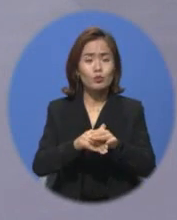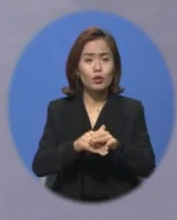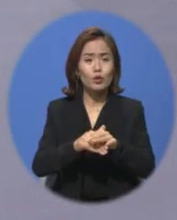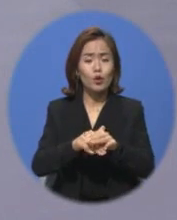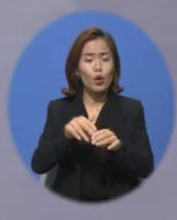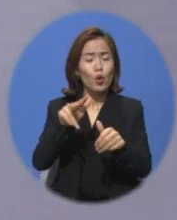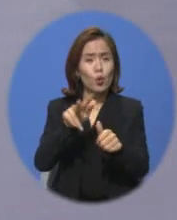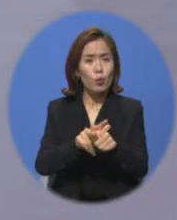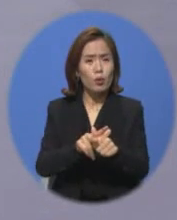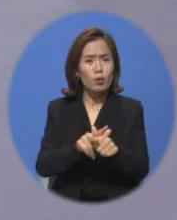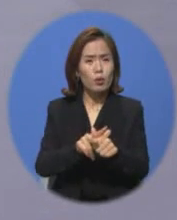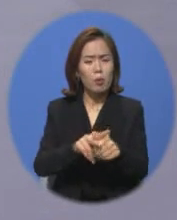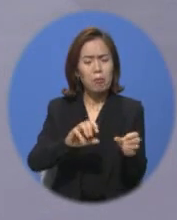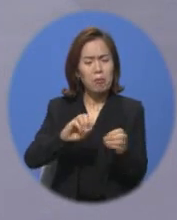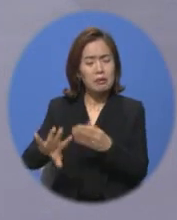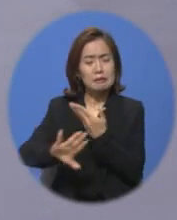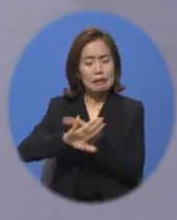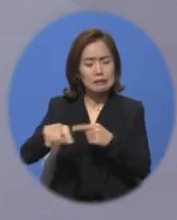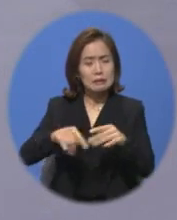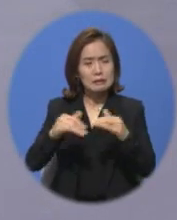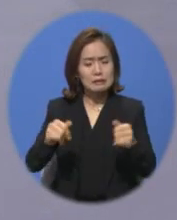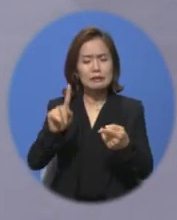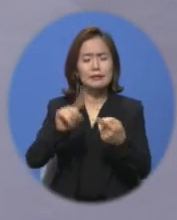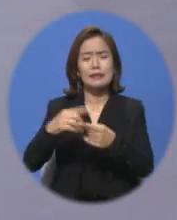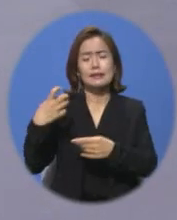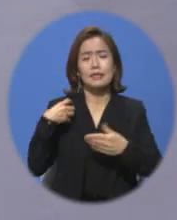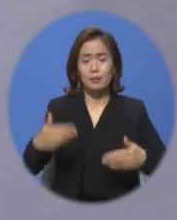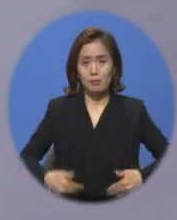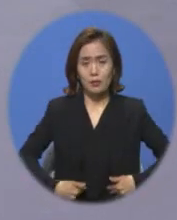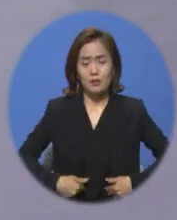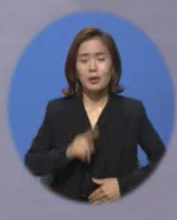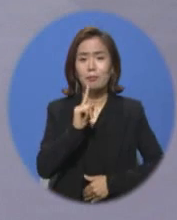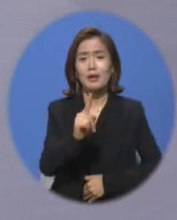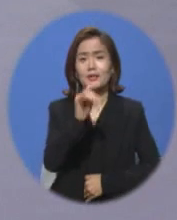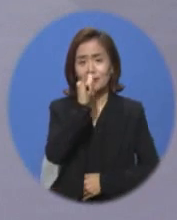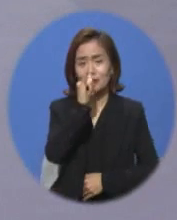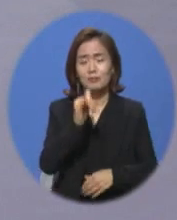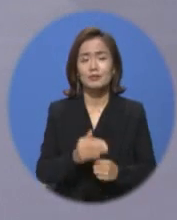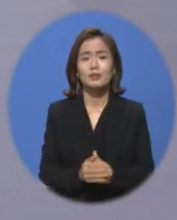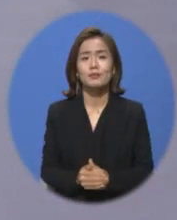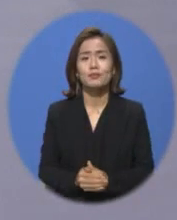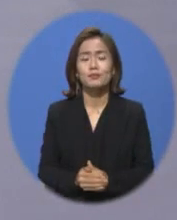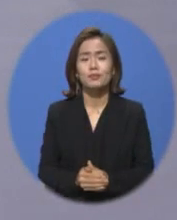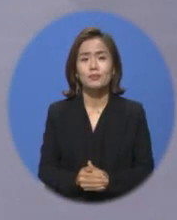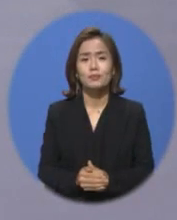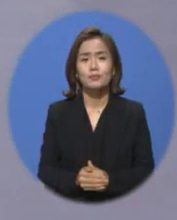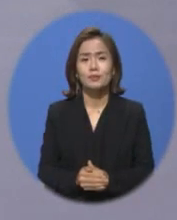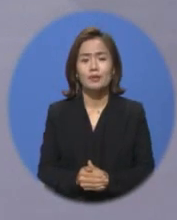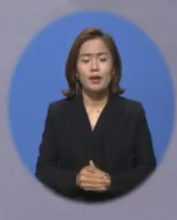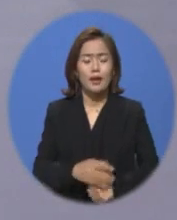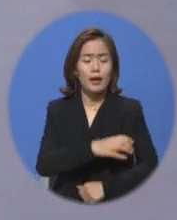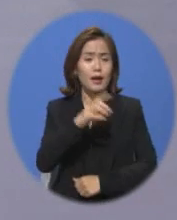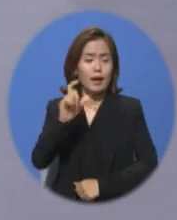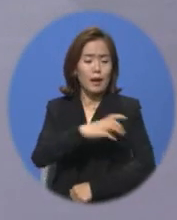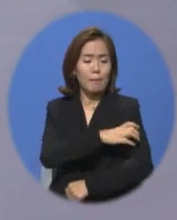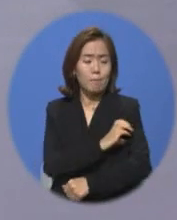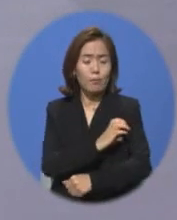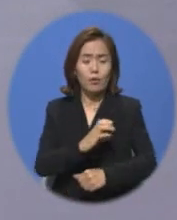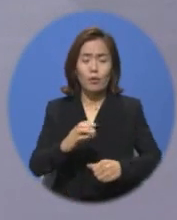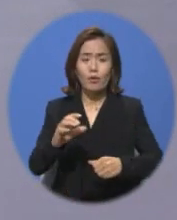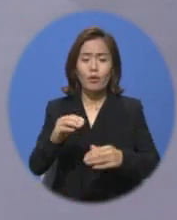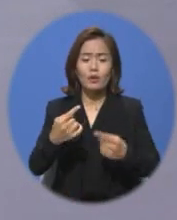문재인후보를버리고 다른길을택한정치인들은 그에대한책임을져야한다는것이었다.저는집권여당인더불어민주당의후보조호섭입니다